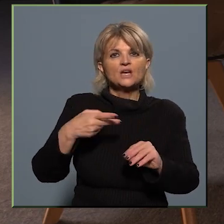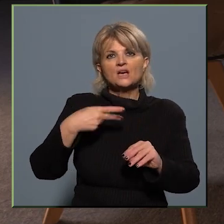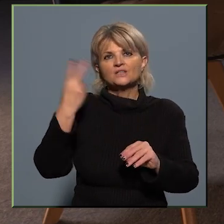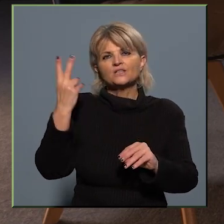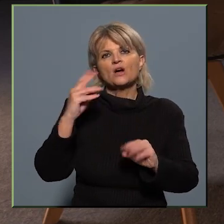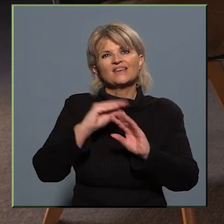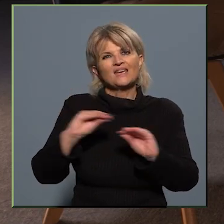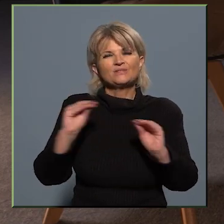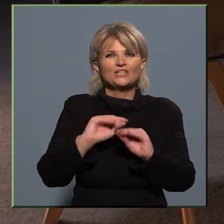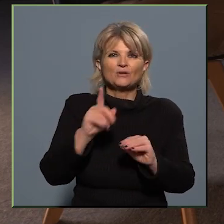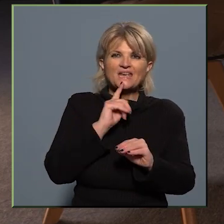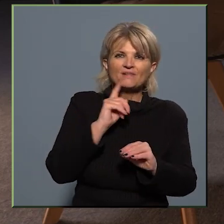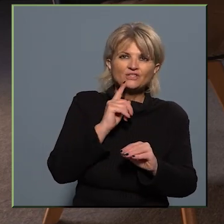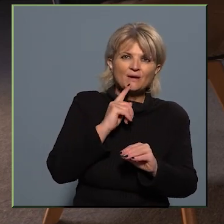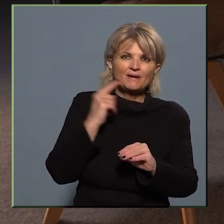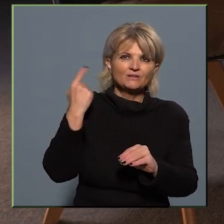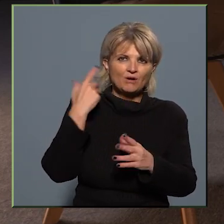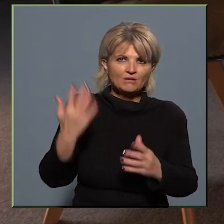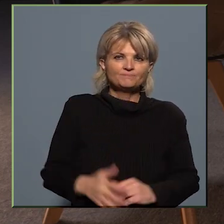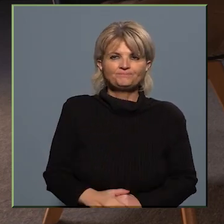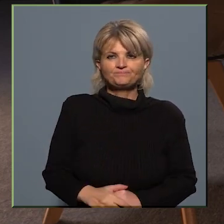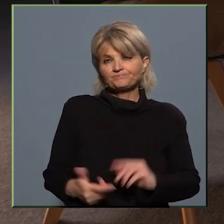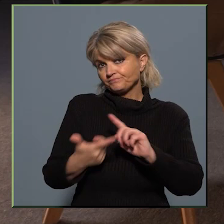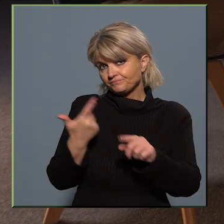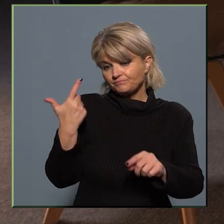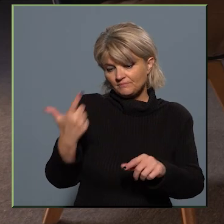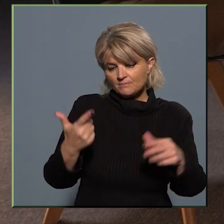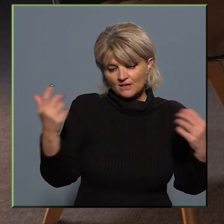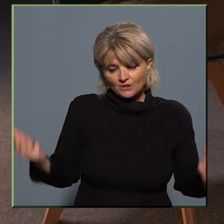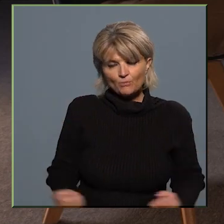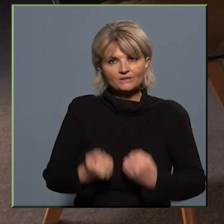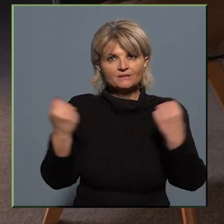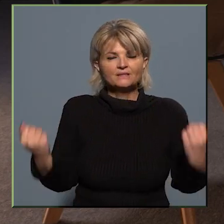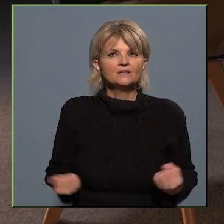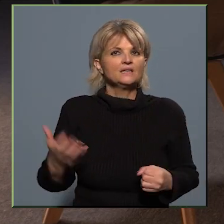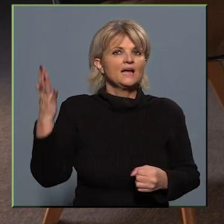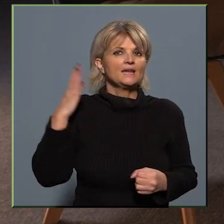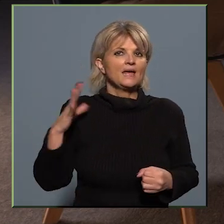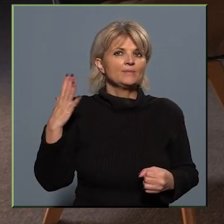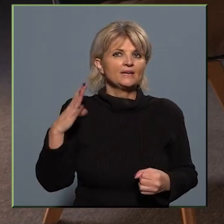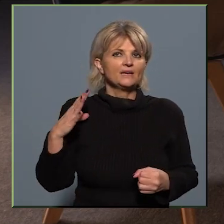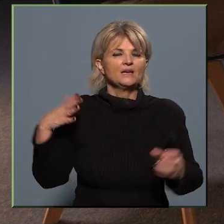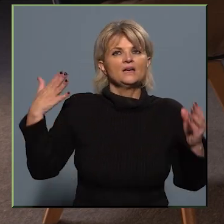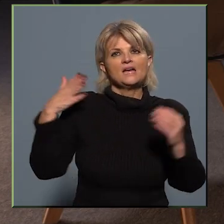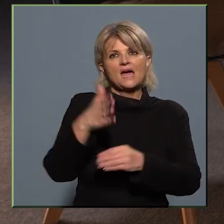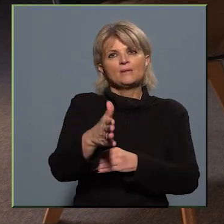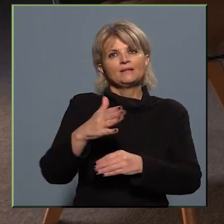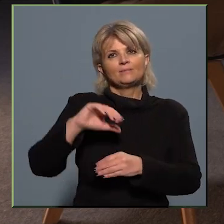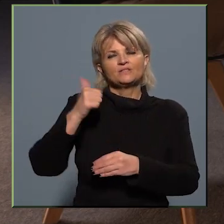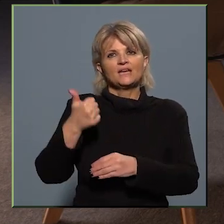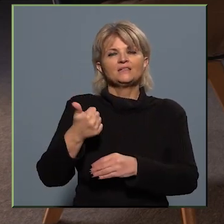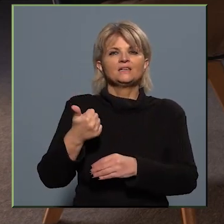egy kicsit kevesebbet beszélünk. A másik motivációm az volt, hogy a közelmúltban felkerestem az egyik